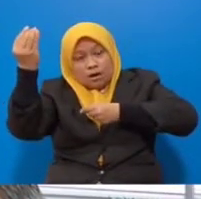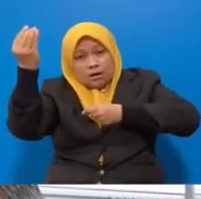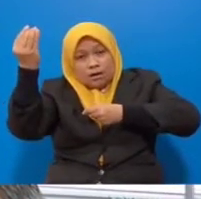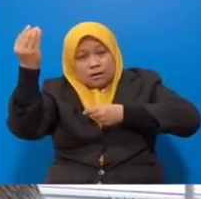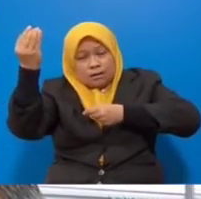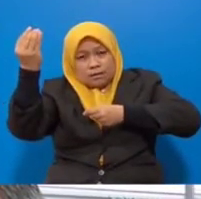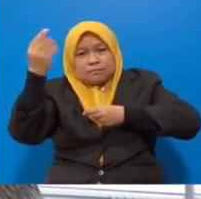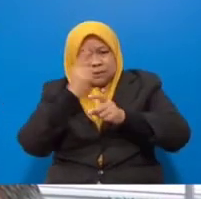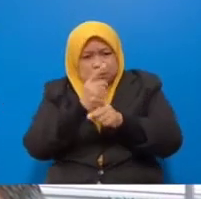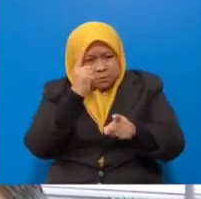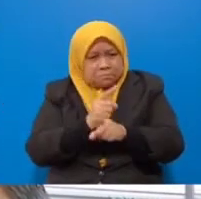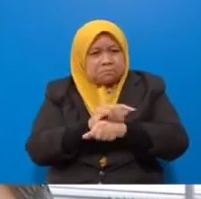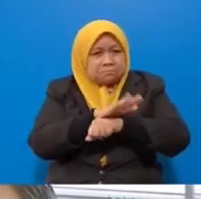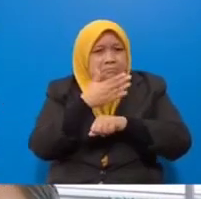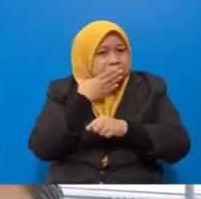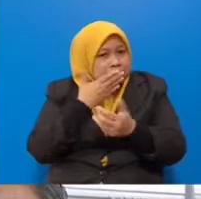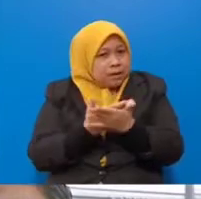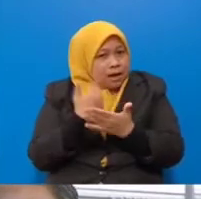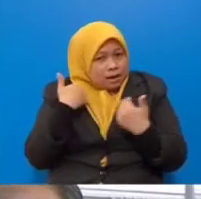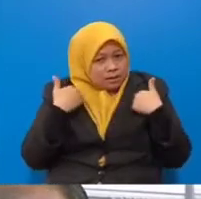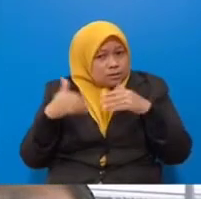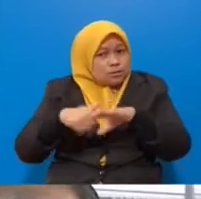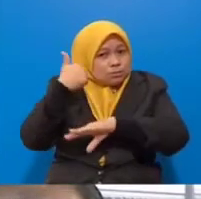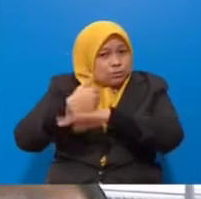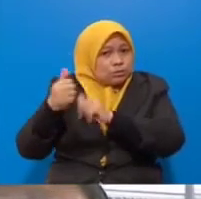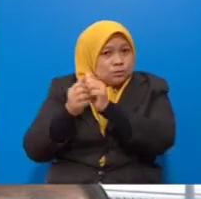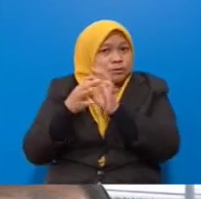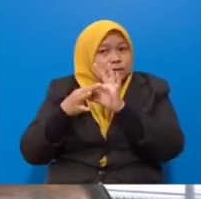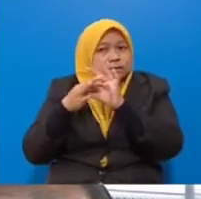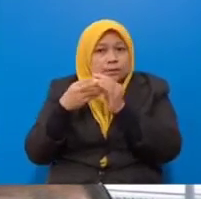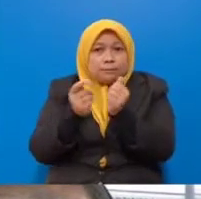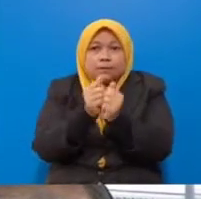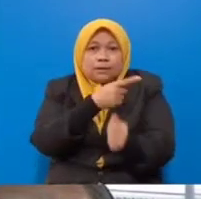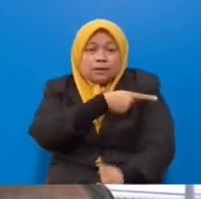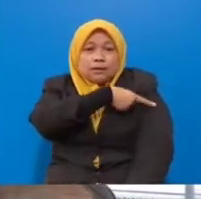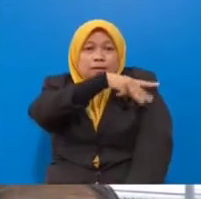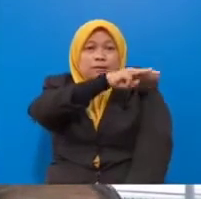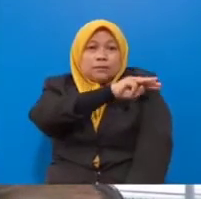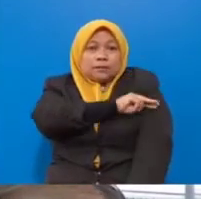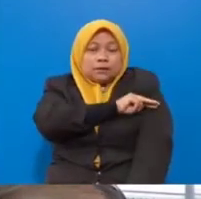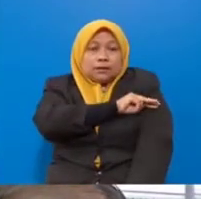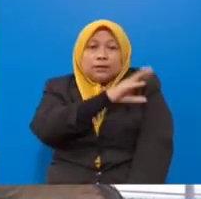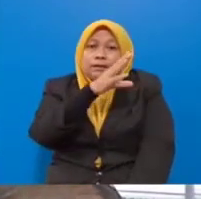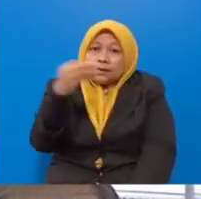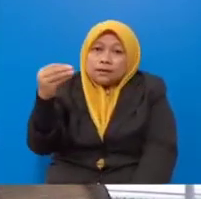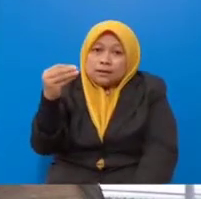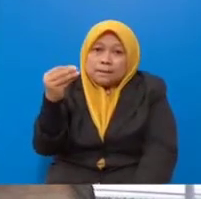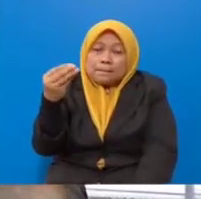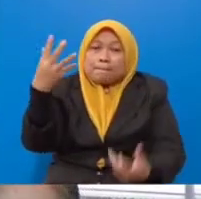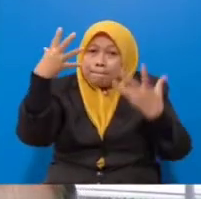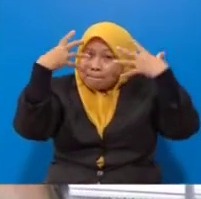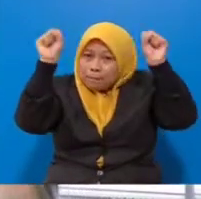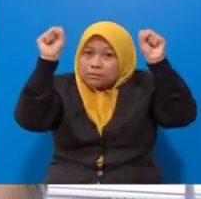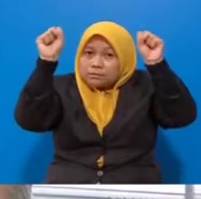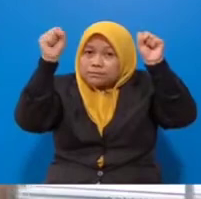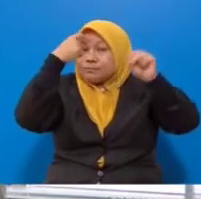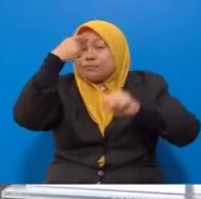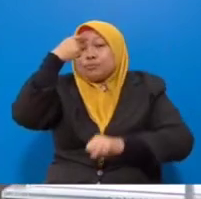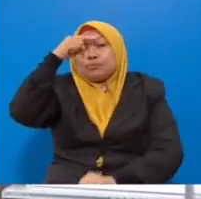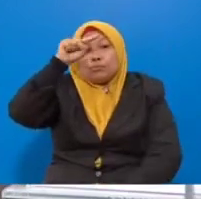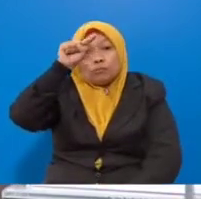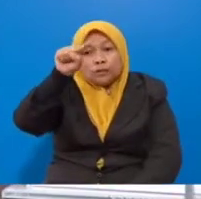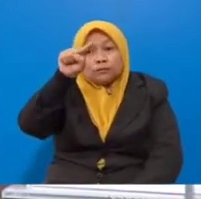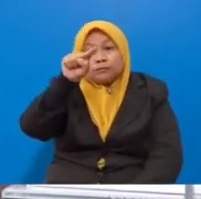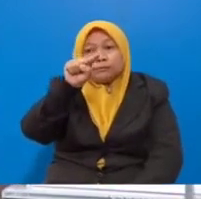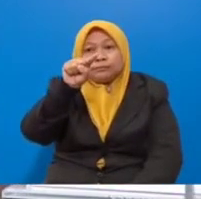berkesan dan juga Apakah wujud kerjasama antara Kementerian dengan majikan bagi